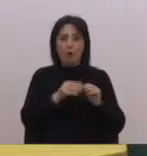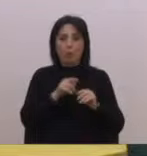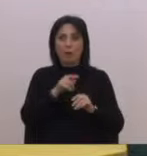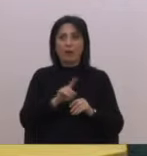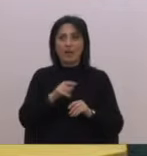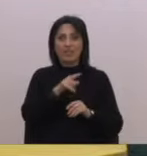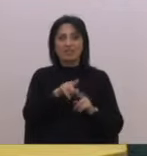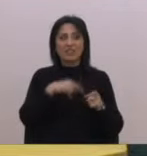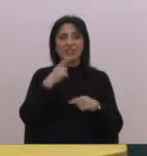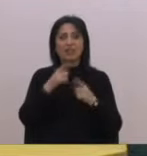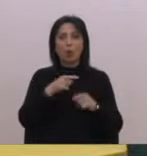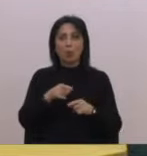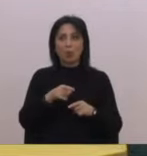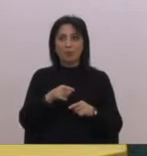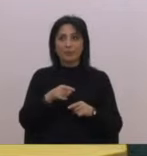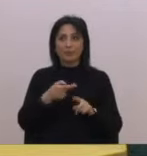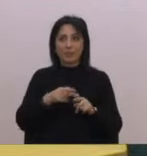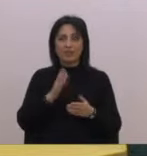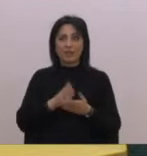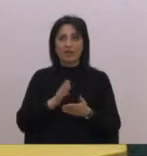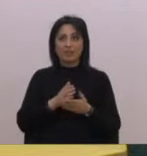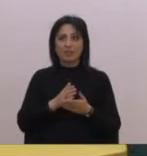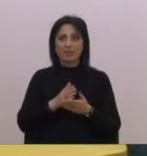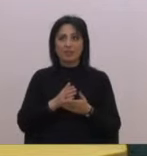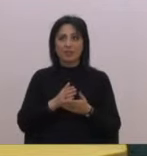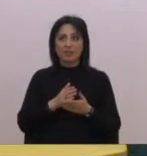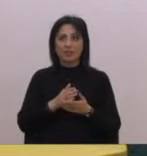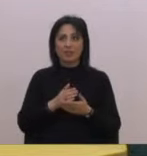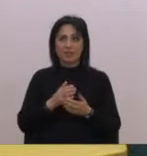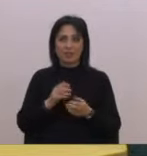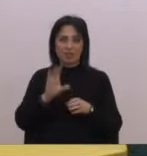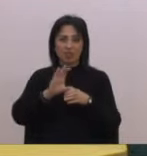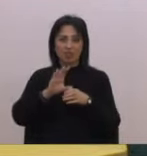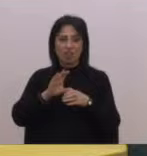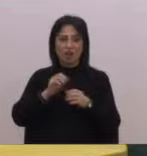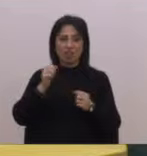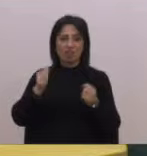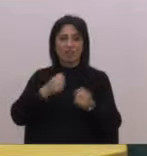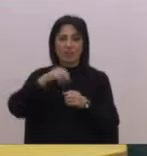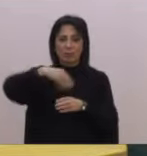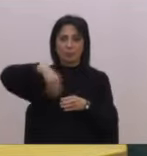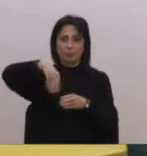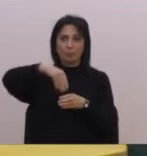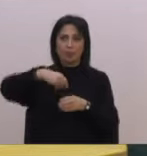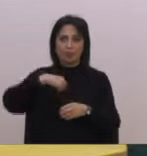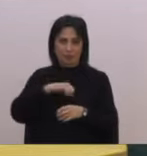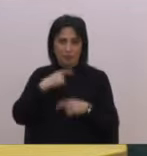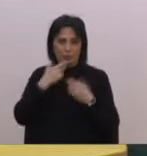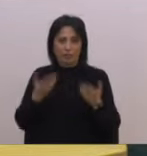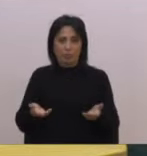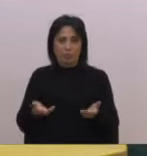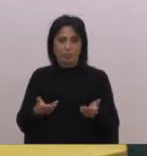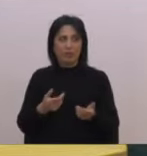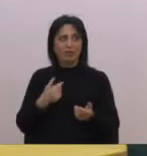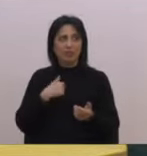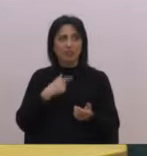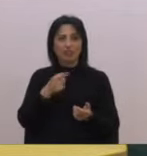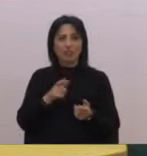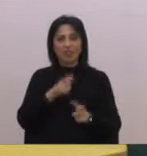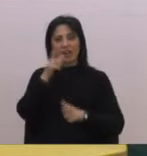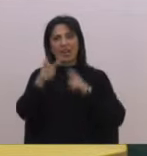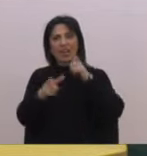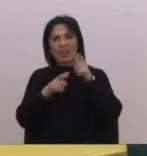რომელზეც თქვენ საუბრობთ, ეს არის ჭიქაში ქარიშხლის ატეხვა. ამას ჩვენ თვითონაც ვამბობთ და თქვენი ეს